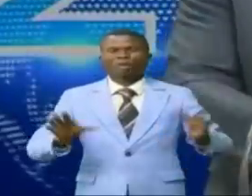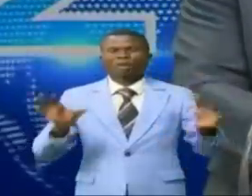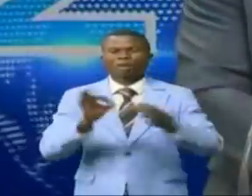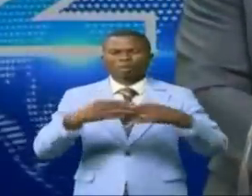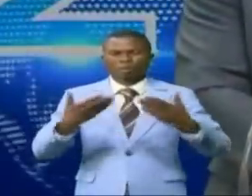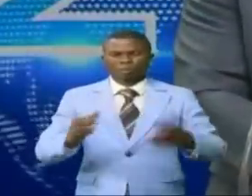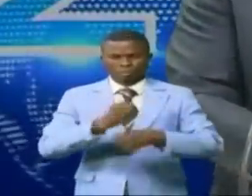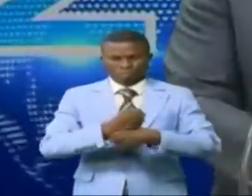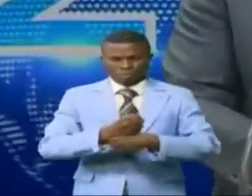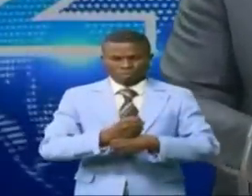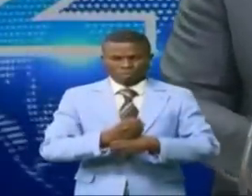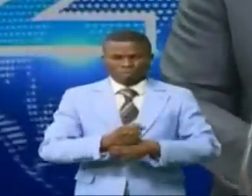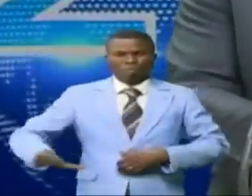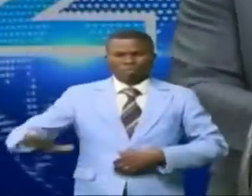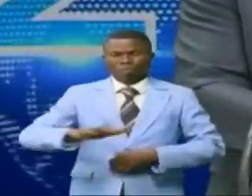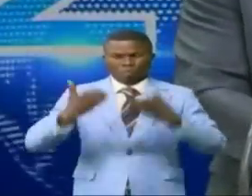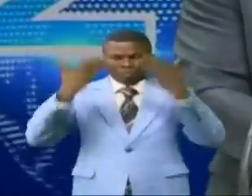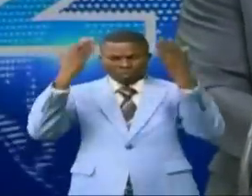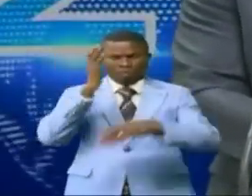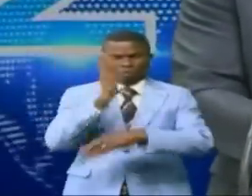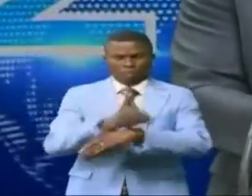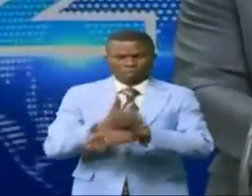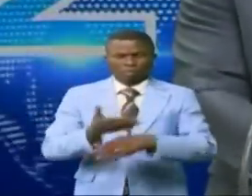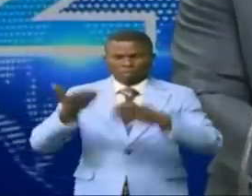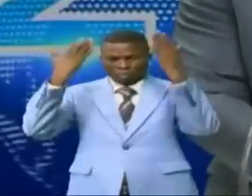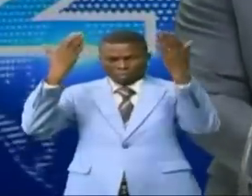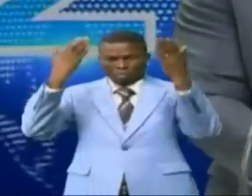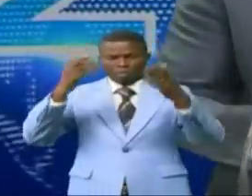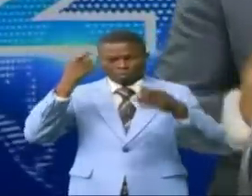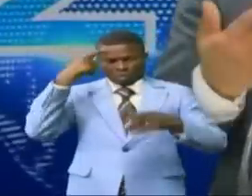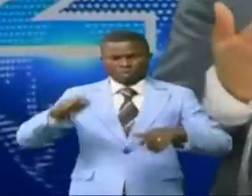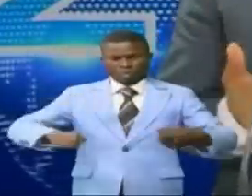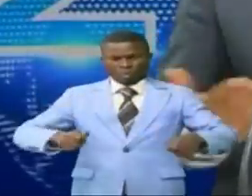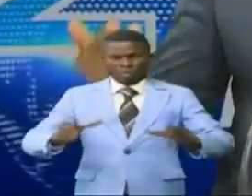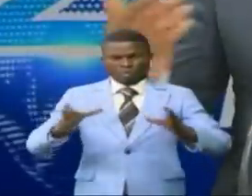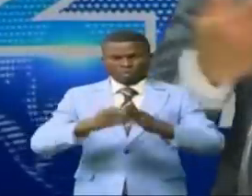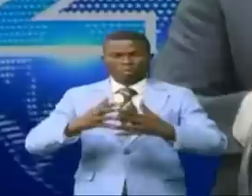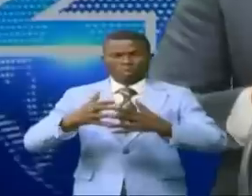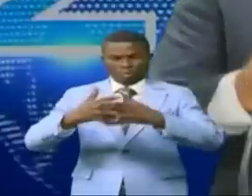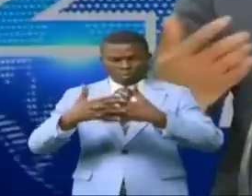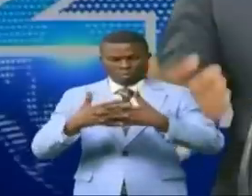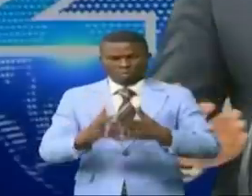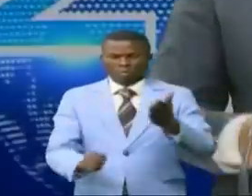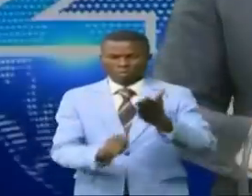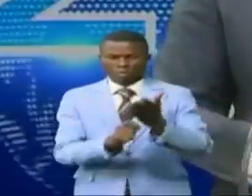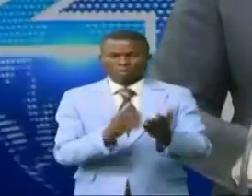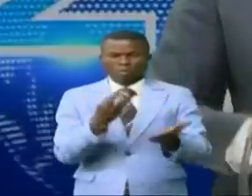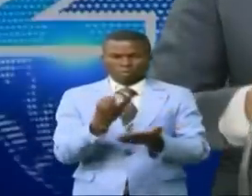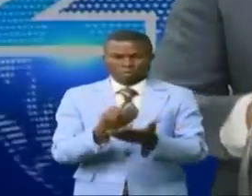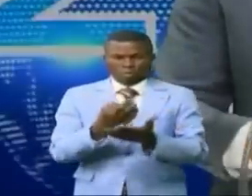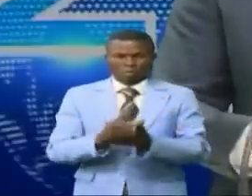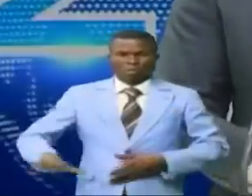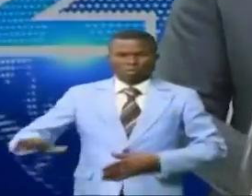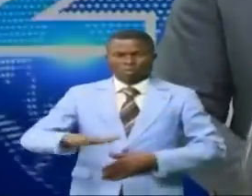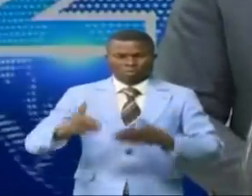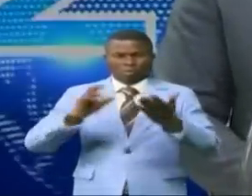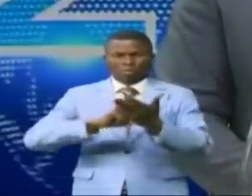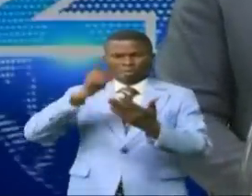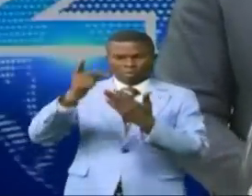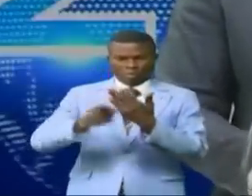établi aussi en Zambie un conseil zambien de la batterie. Et avec les partenaires techniques et financiers du